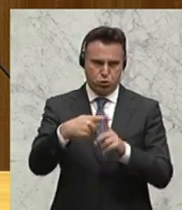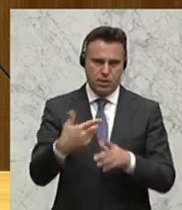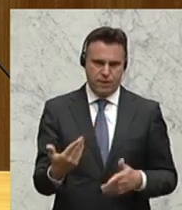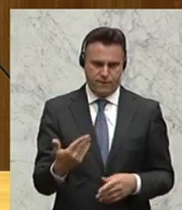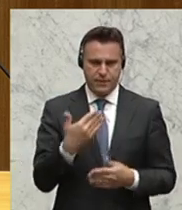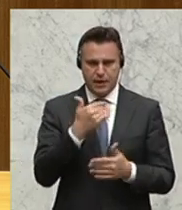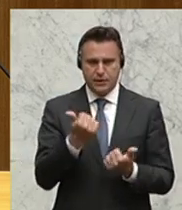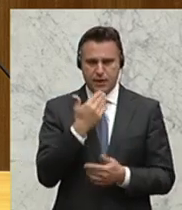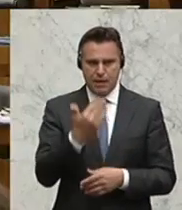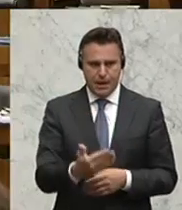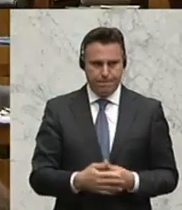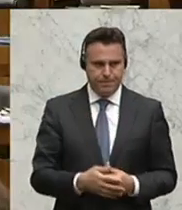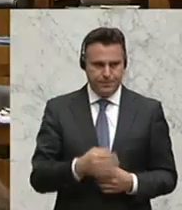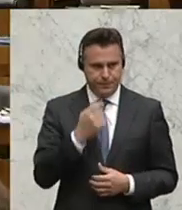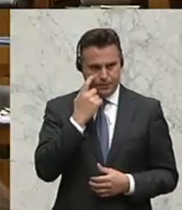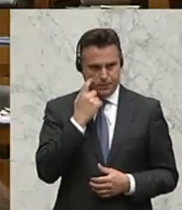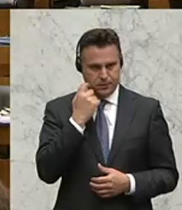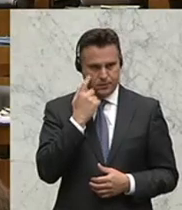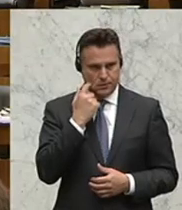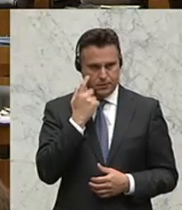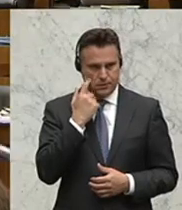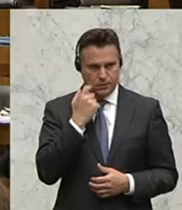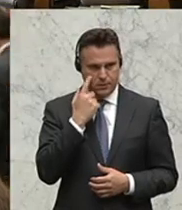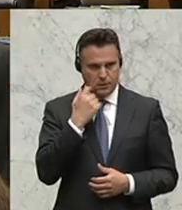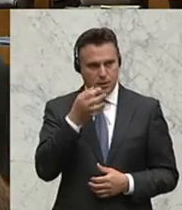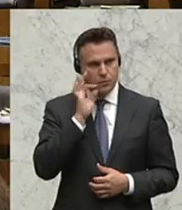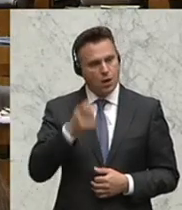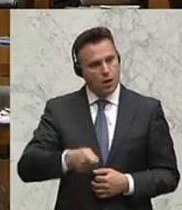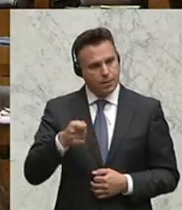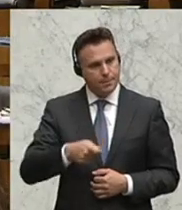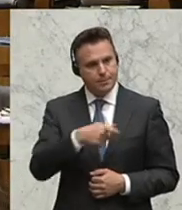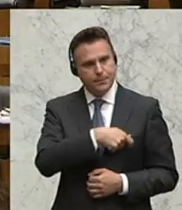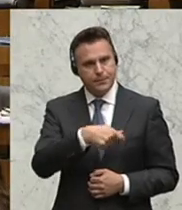Nikolaus Berlakovic von der ÖVP. Beim Erhalt des Uhudlers ging es nicht nur um eine